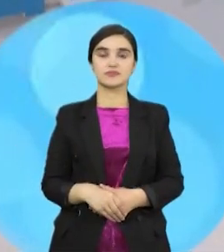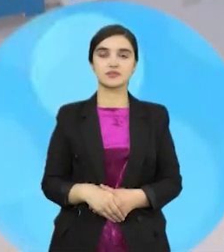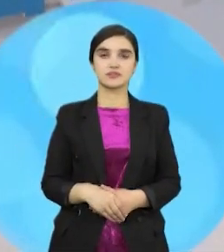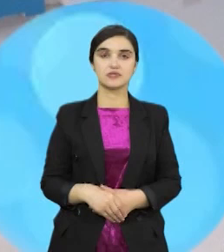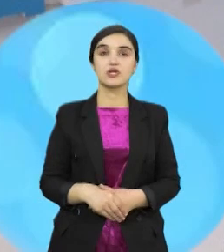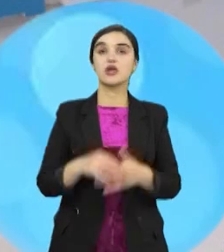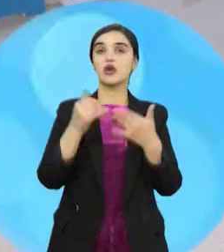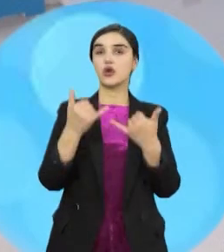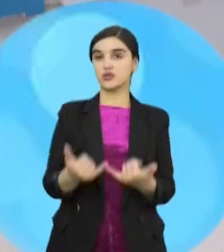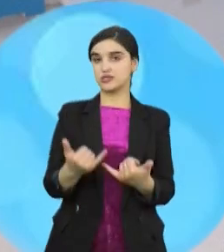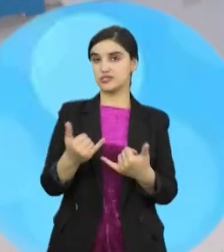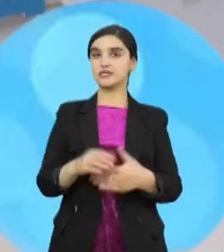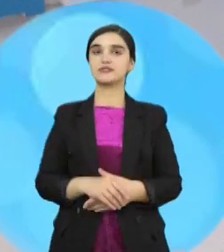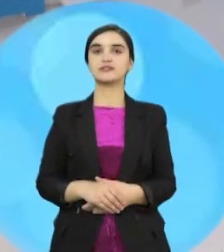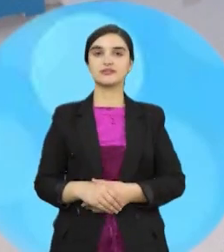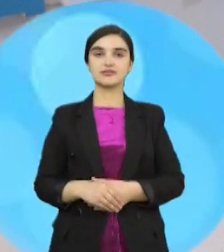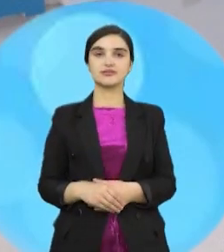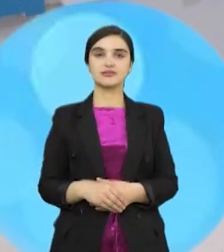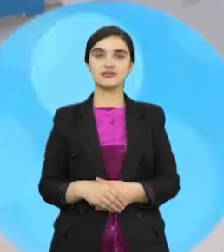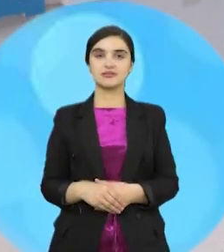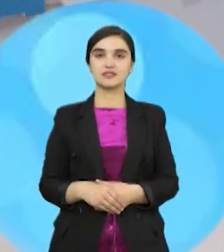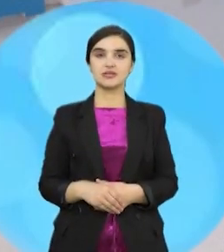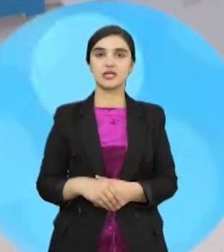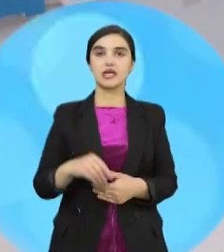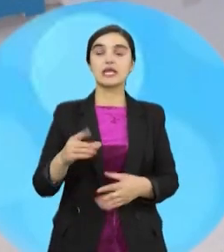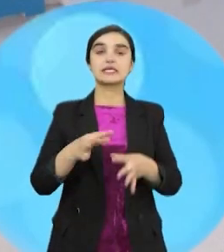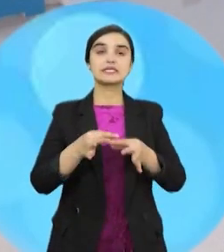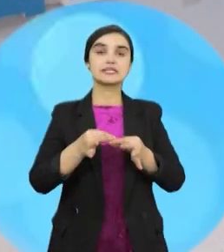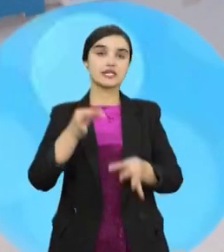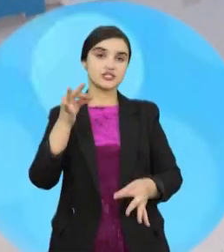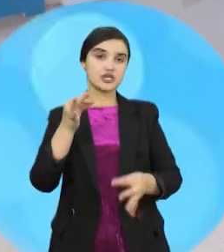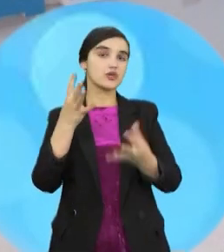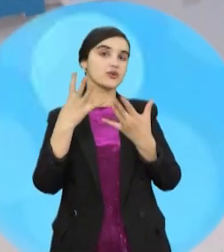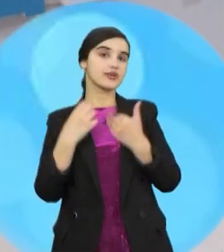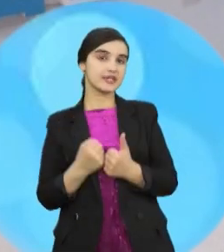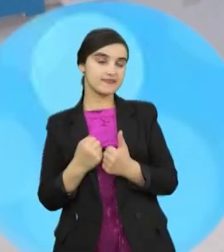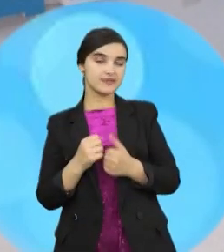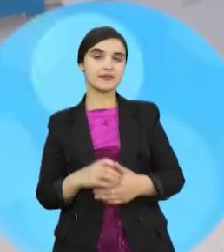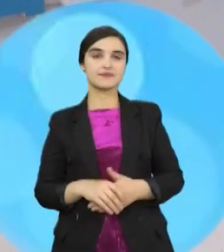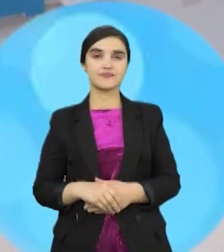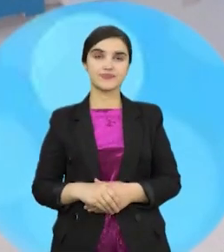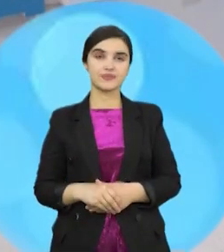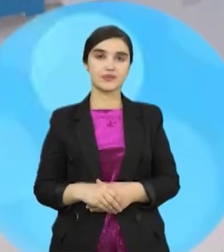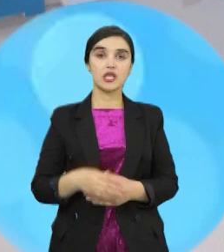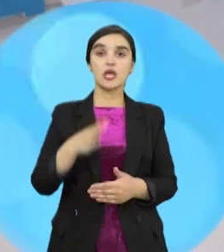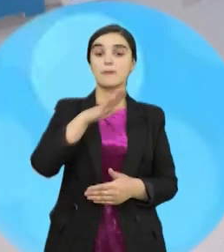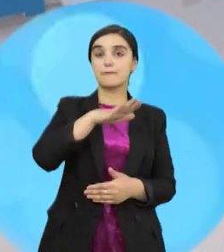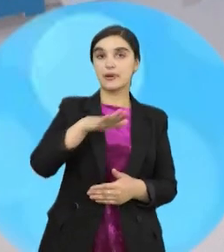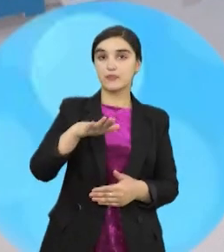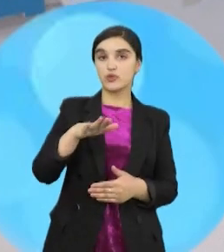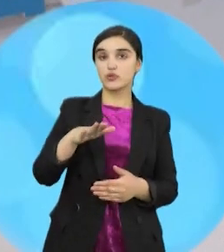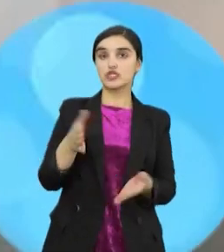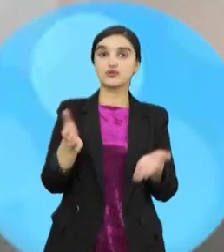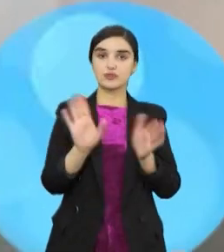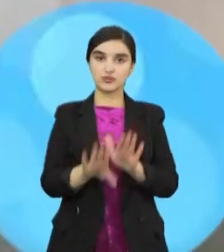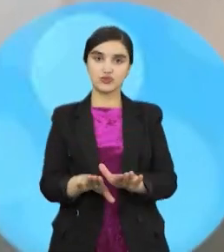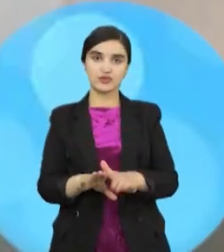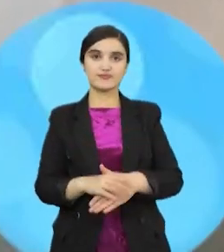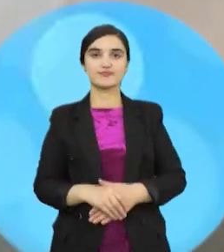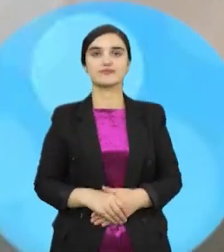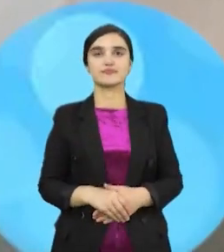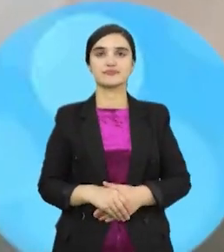و اکنون یک نایچه را گرفته بر رویش میگذاریم.